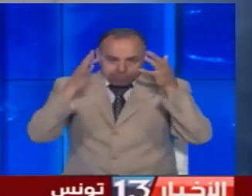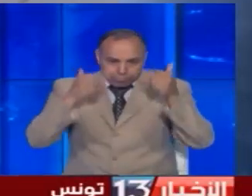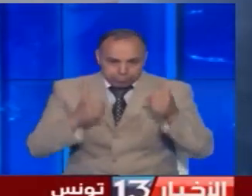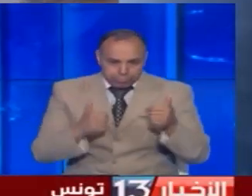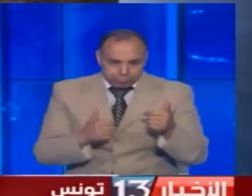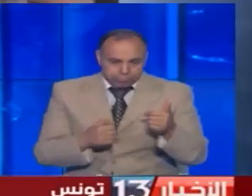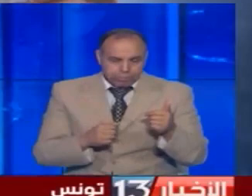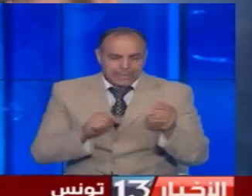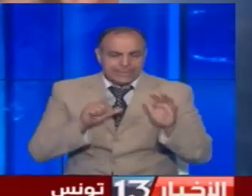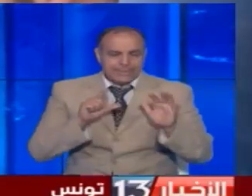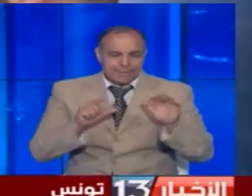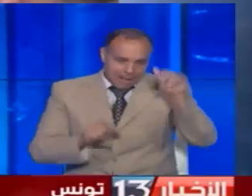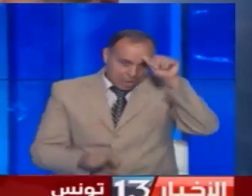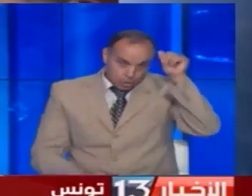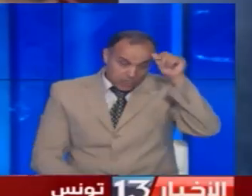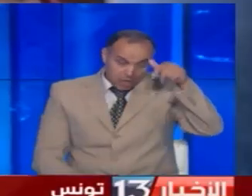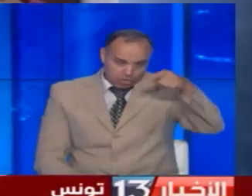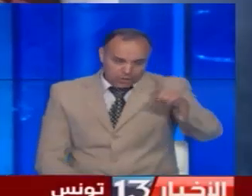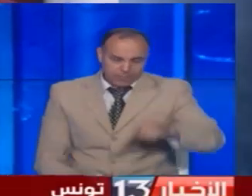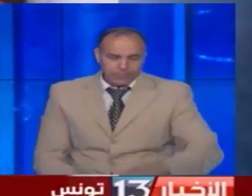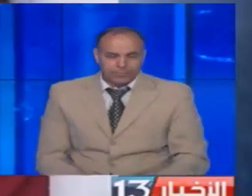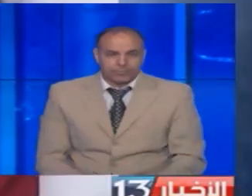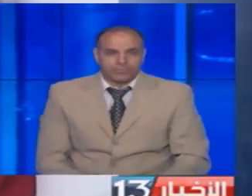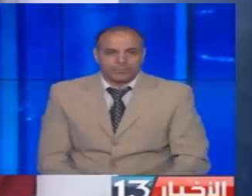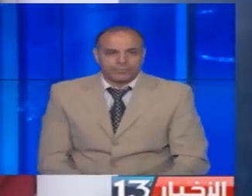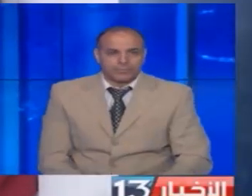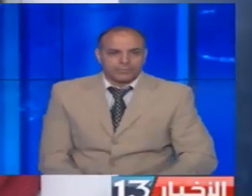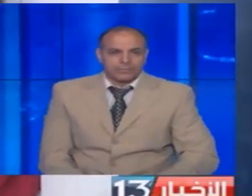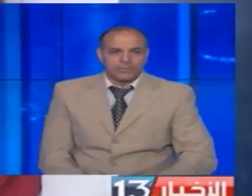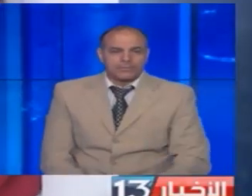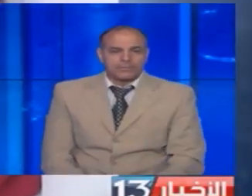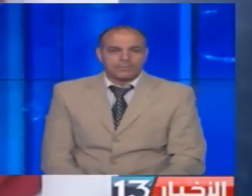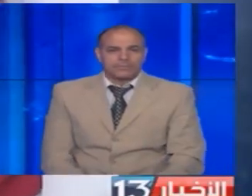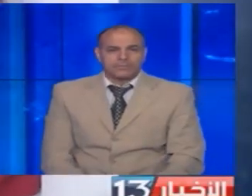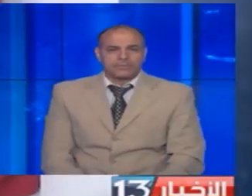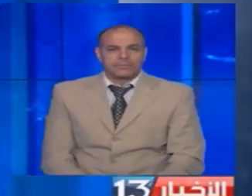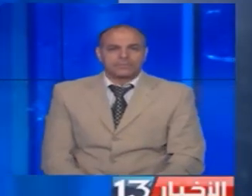في 7 من شهر جويلية المقبل.